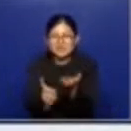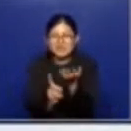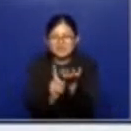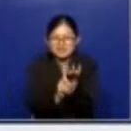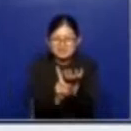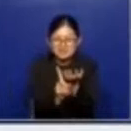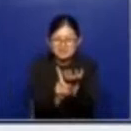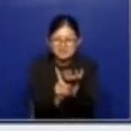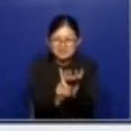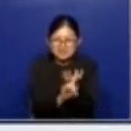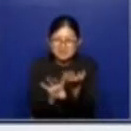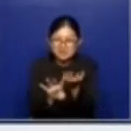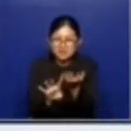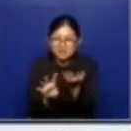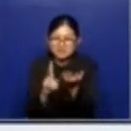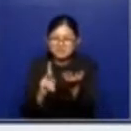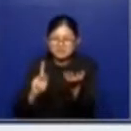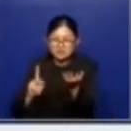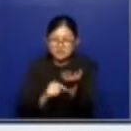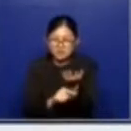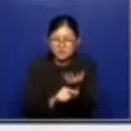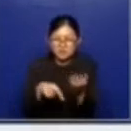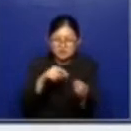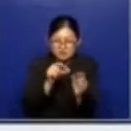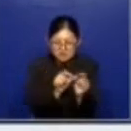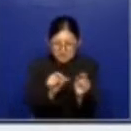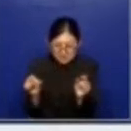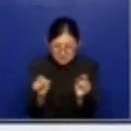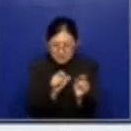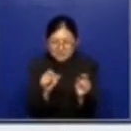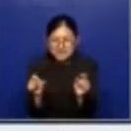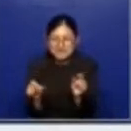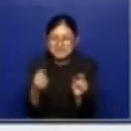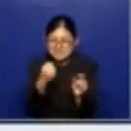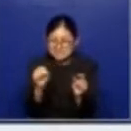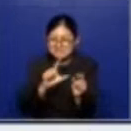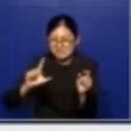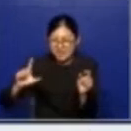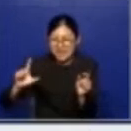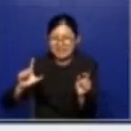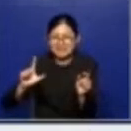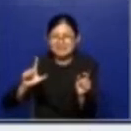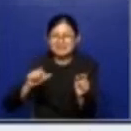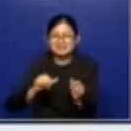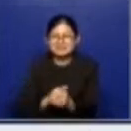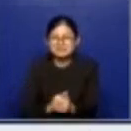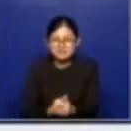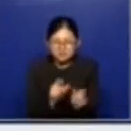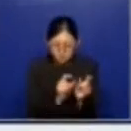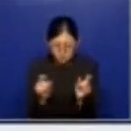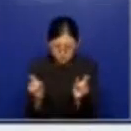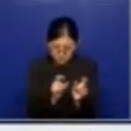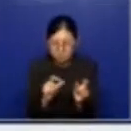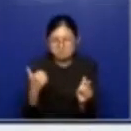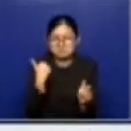ได้10ล้านเม็ด100กิโล10ล้านเม็ดนะครับเราถึงเห็นการจับกุมยาเสพติดนะครับ